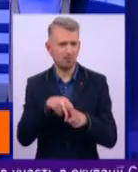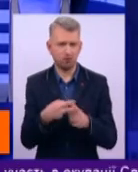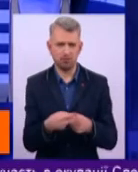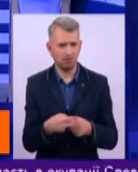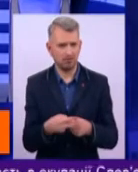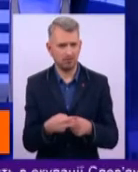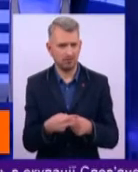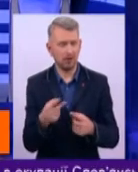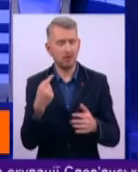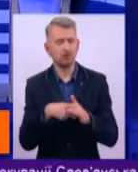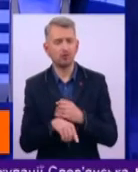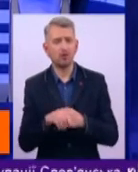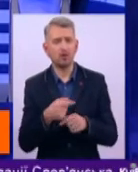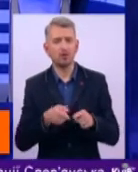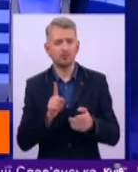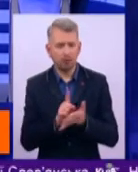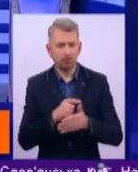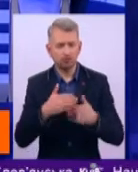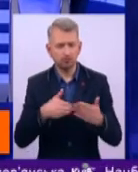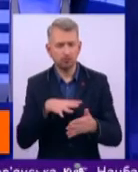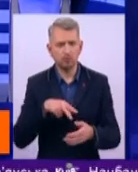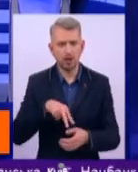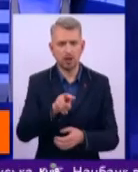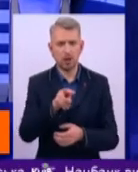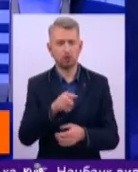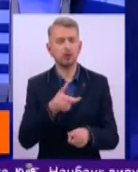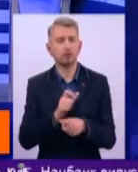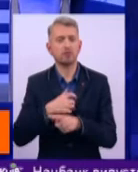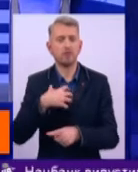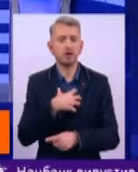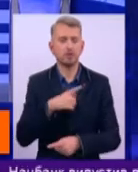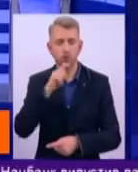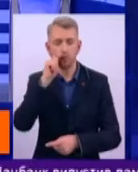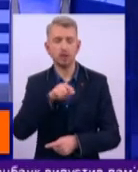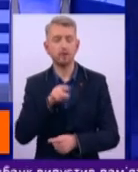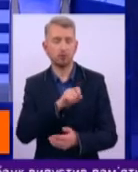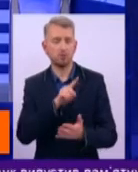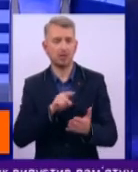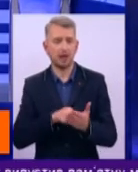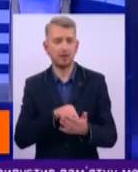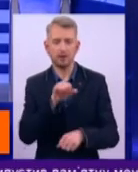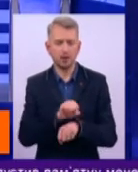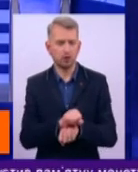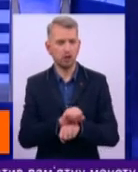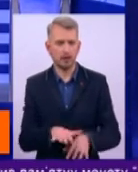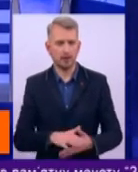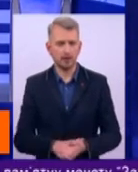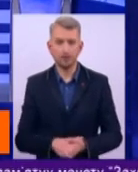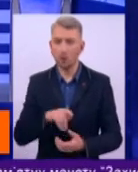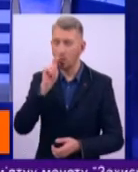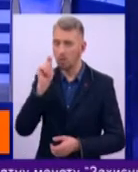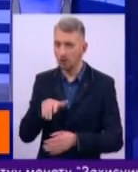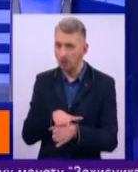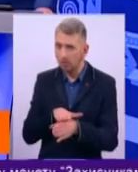кроки. Тому процес повинен йти паралельно. І дуже важливо, що Україна цьому плані не зупиняється. Ну, Україна